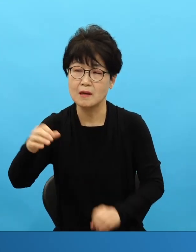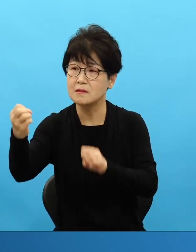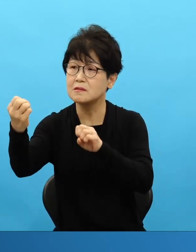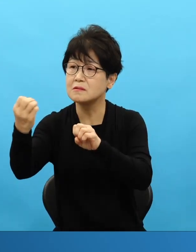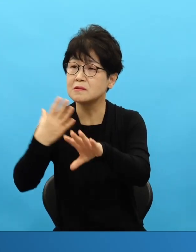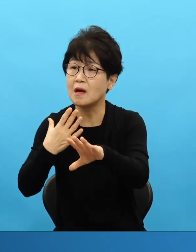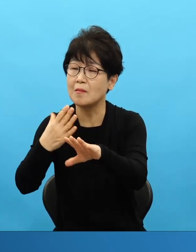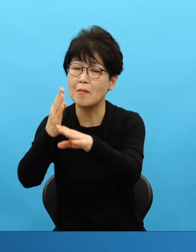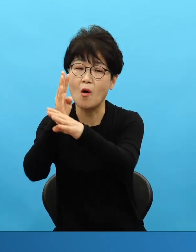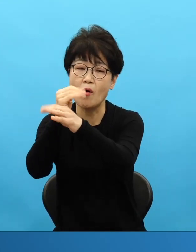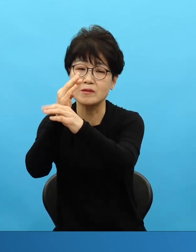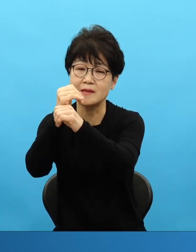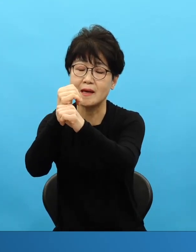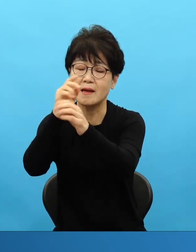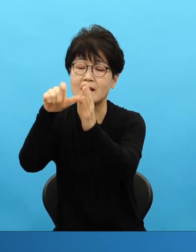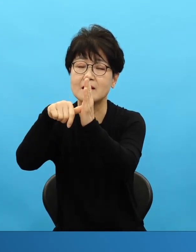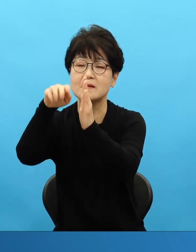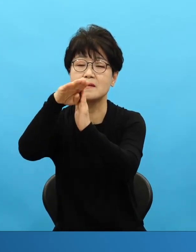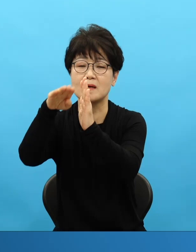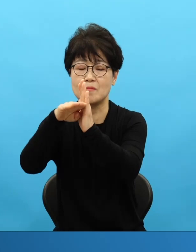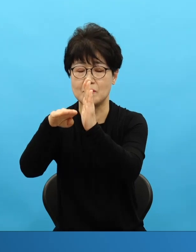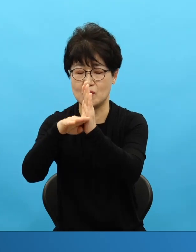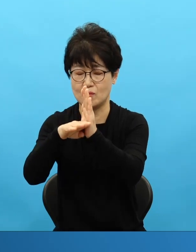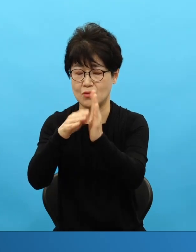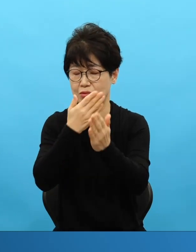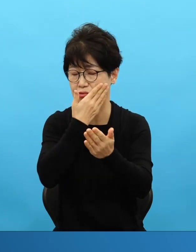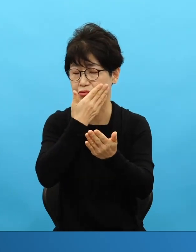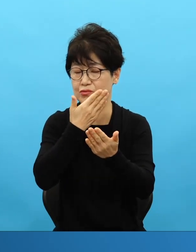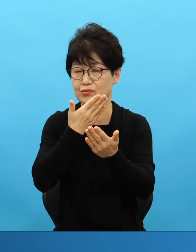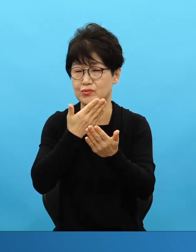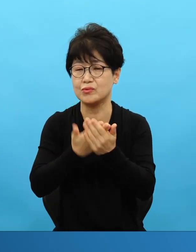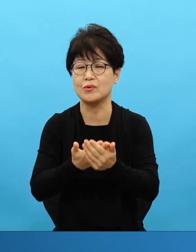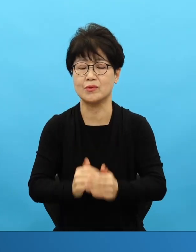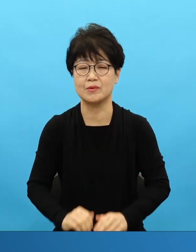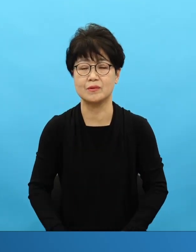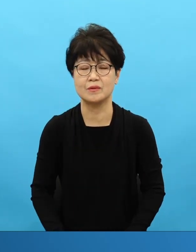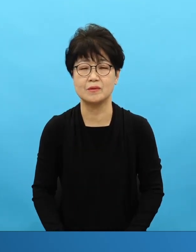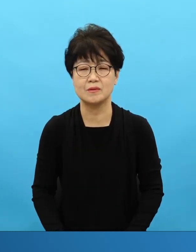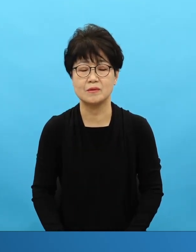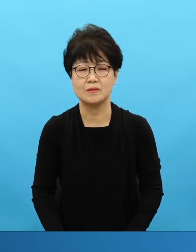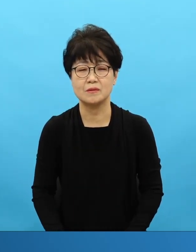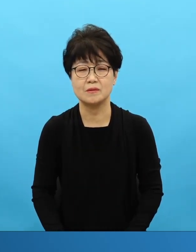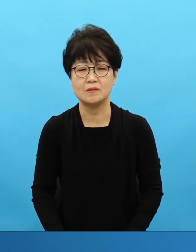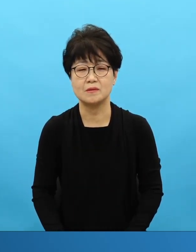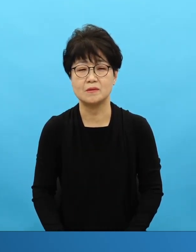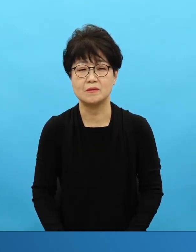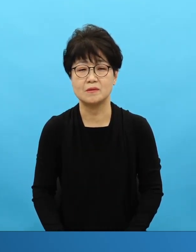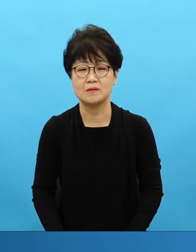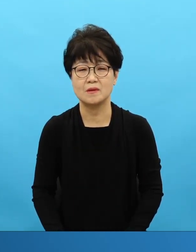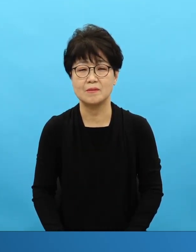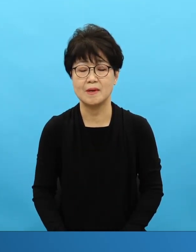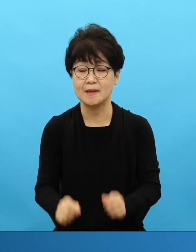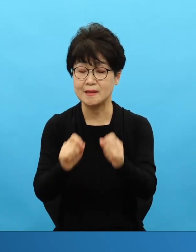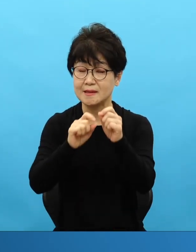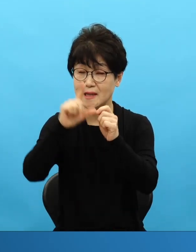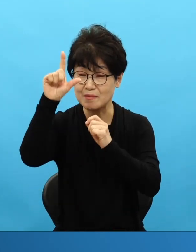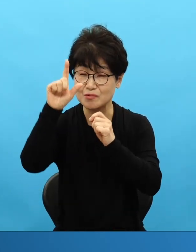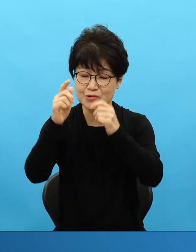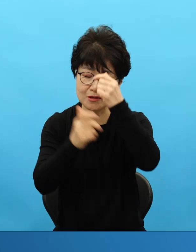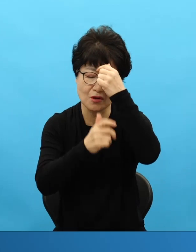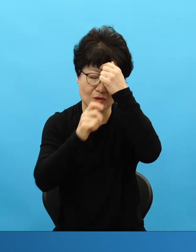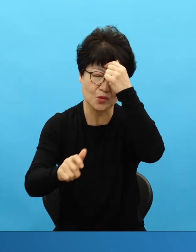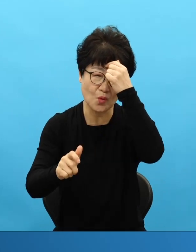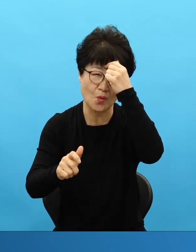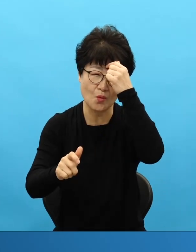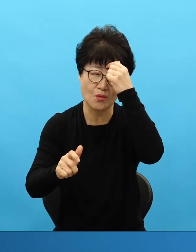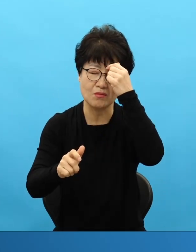answers? 이것도 굉장히 중요해요. This is also very important. 자, 모든 신자들이 이거 많이 놓치기 때문에. Because many believers lose out